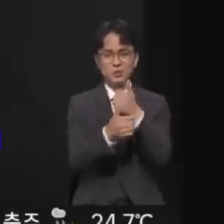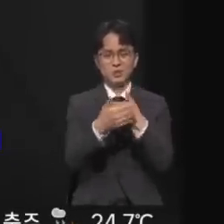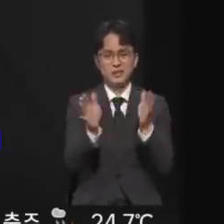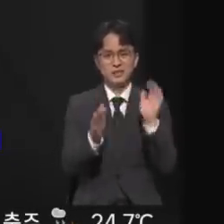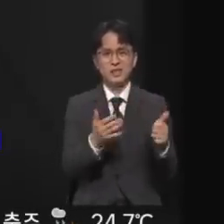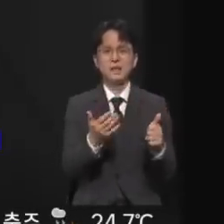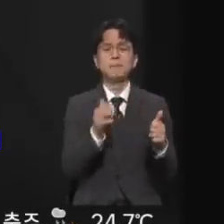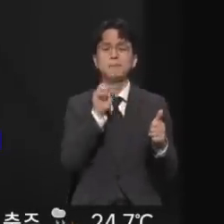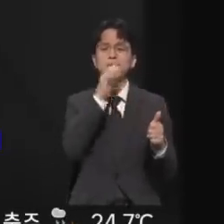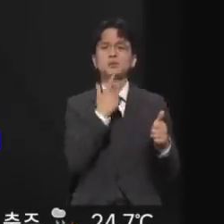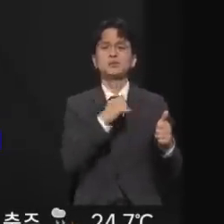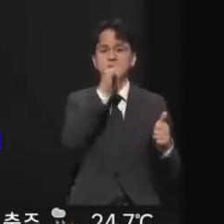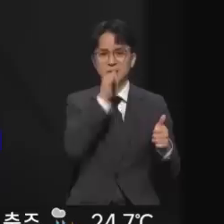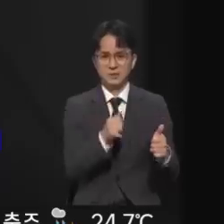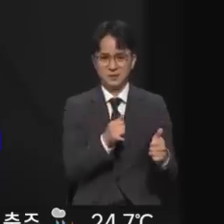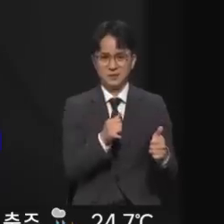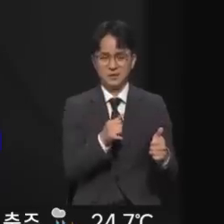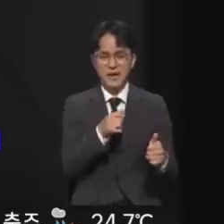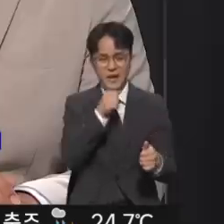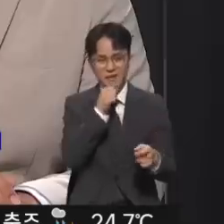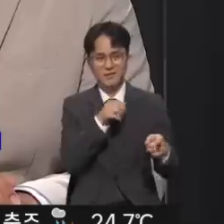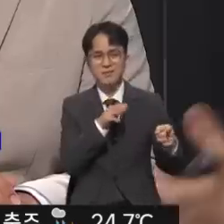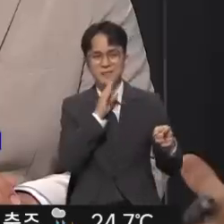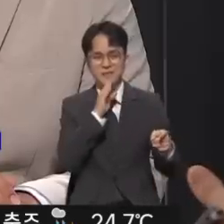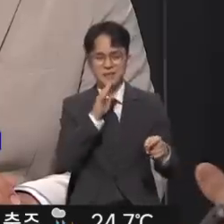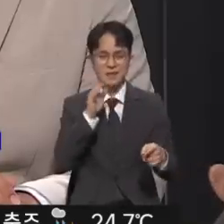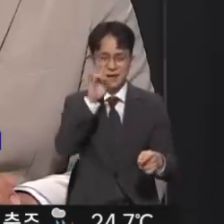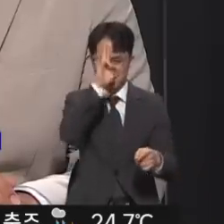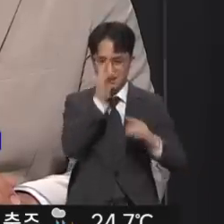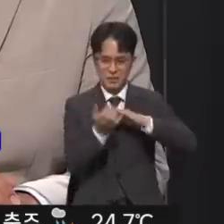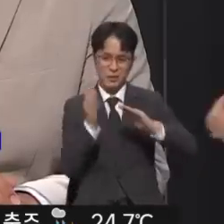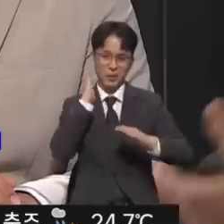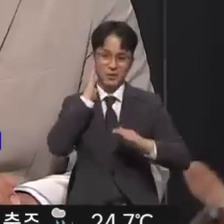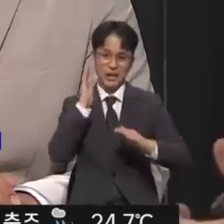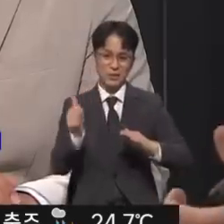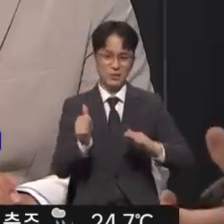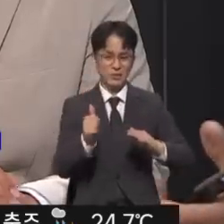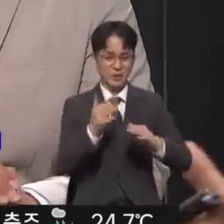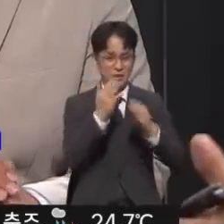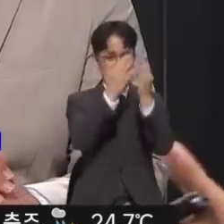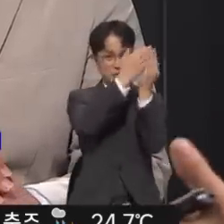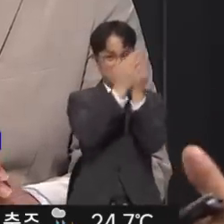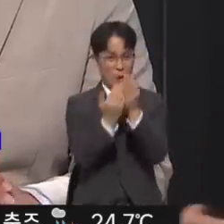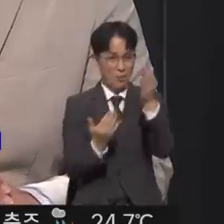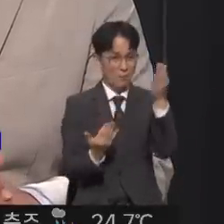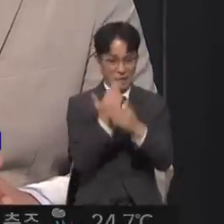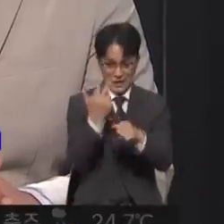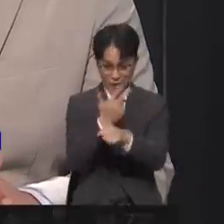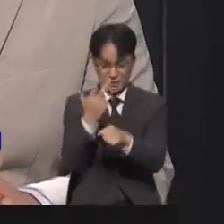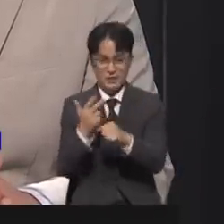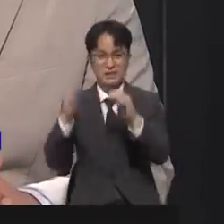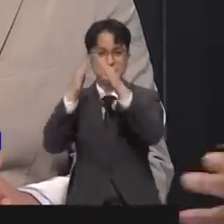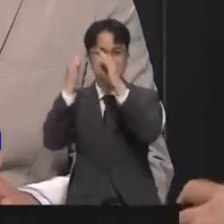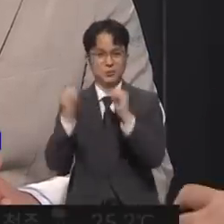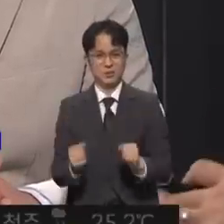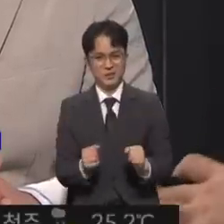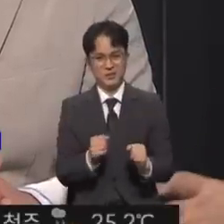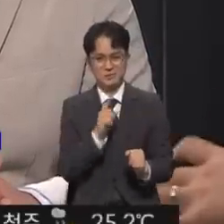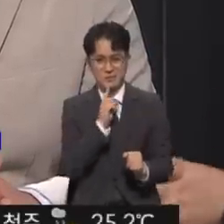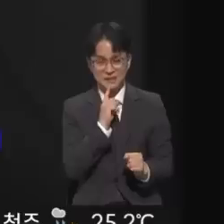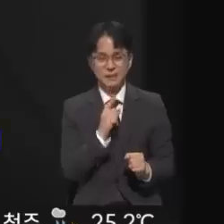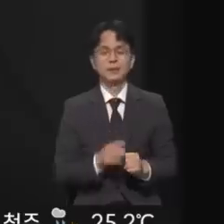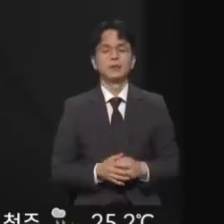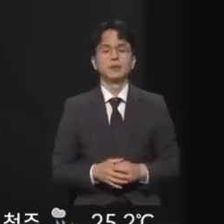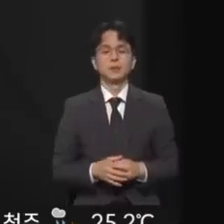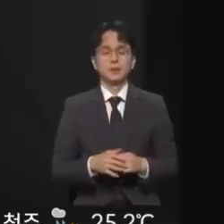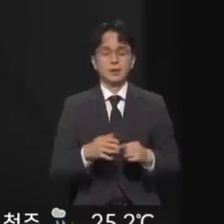정밀 다 봤었죠 그렇지 않고 적으로 예 그러니까 이게 중 대본도 만들고 유기 관리 센터 도 만들고 다 해놓은 게 뭔가 그 안에서 진짜